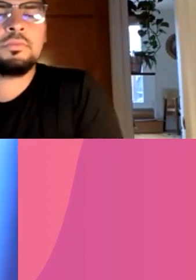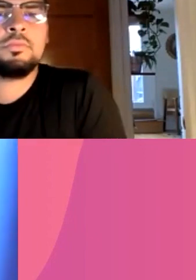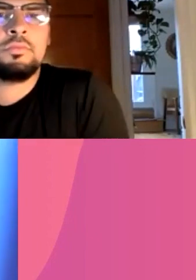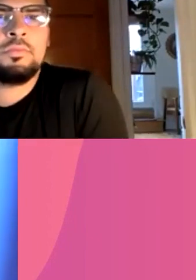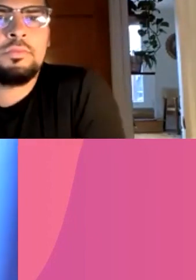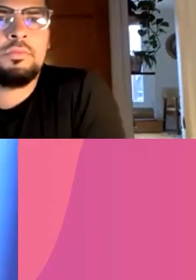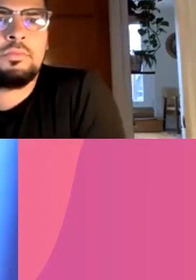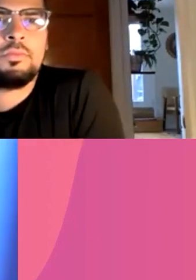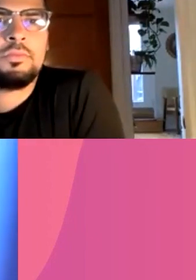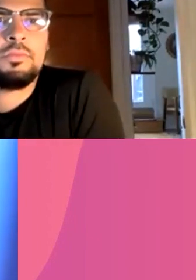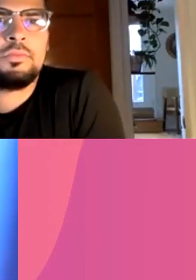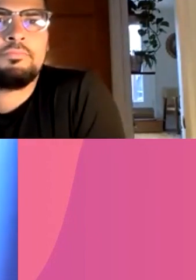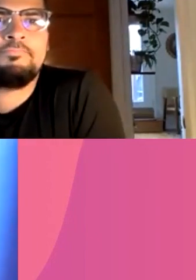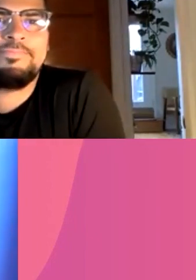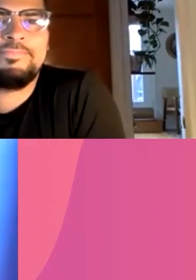recommanderiez-vous?